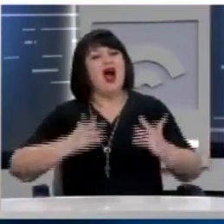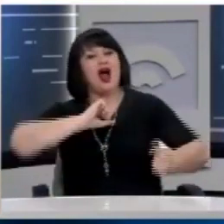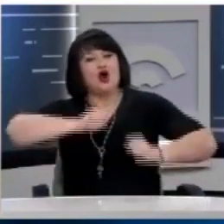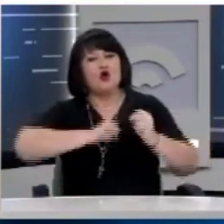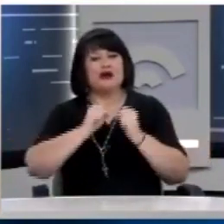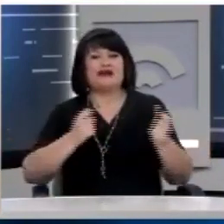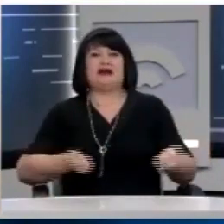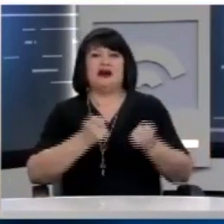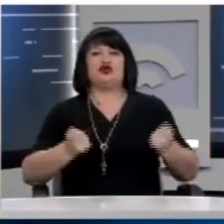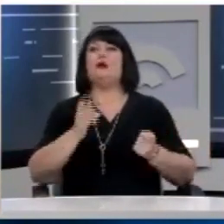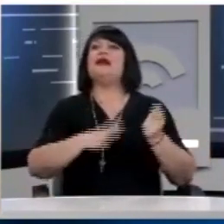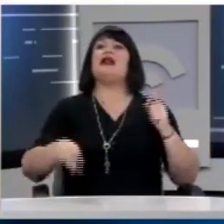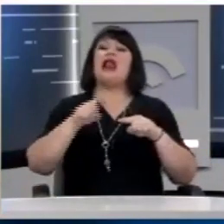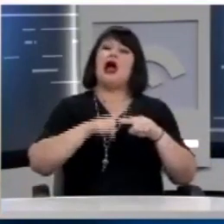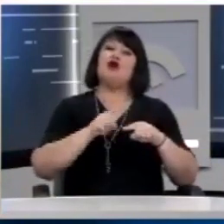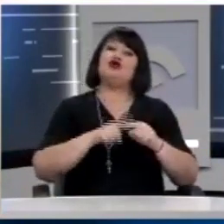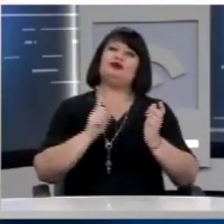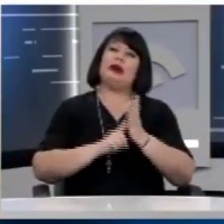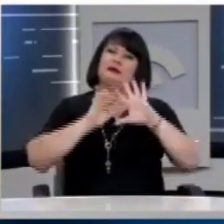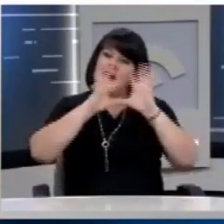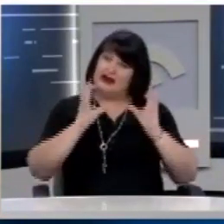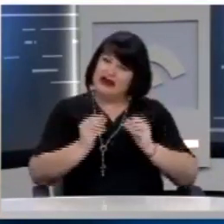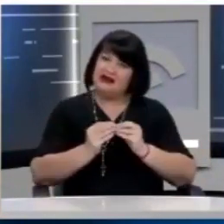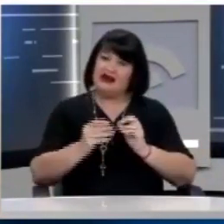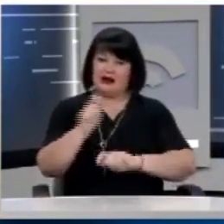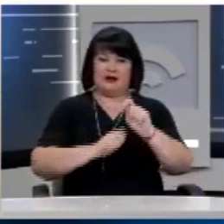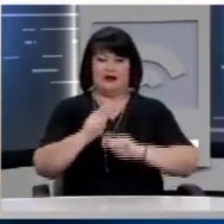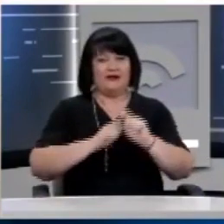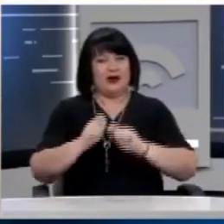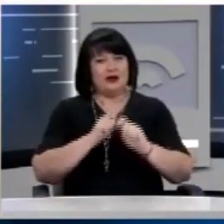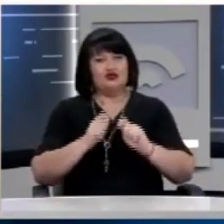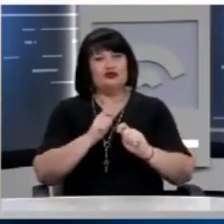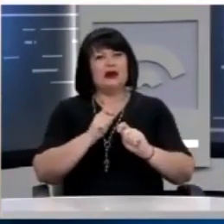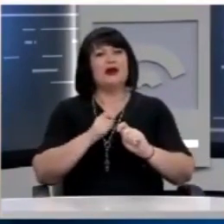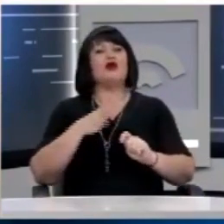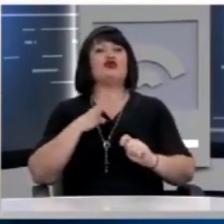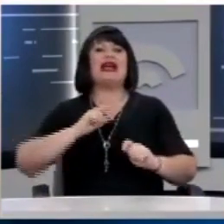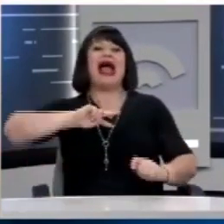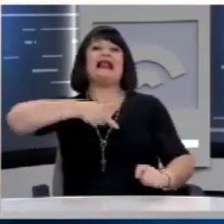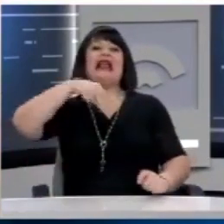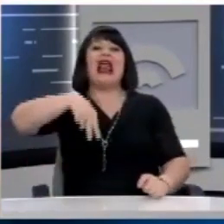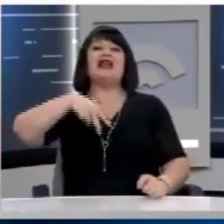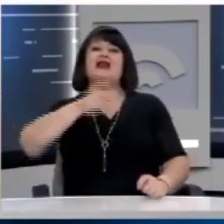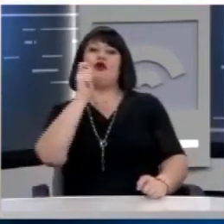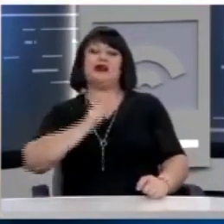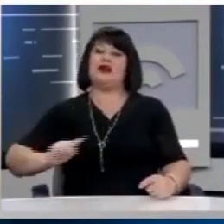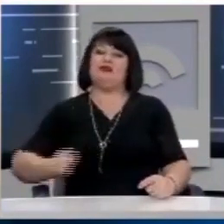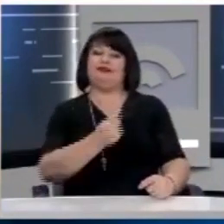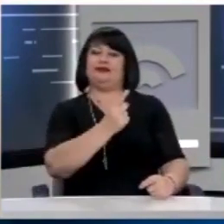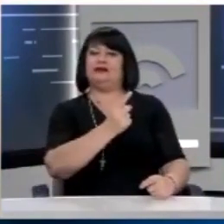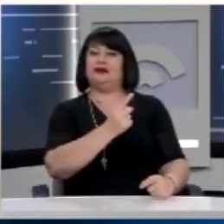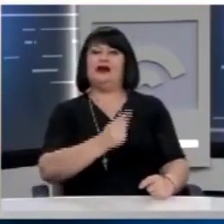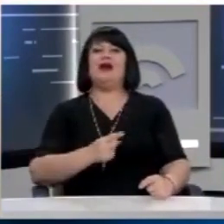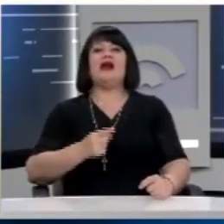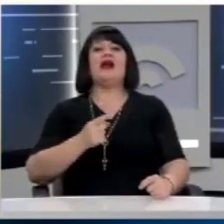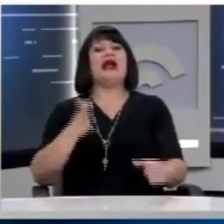εργαζόμενων αλλά και του λαού, του κινήματος συνολικότερα και την ανασυγκρότησή του για να αποκρούσει την αντιλαϊκή πολιτική, για να προχωρήσει σε